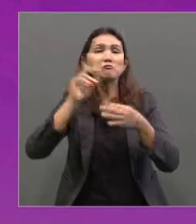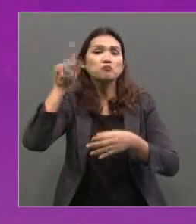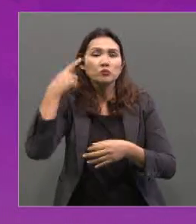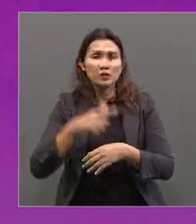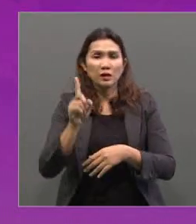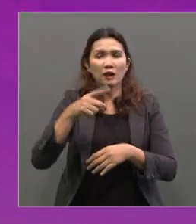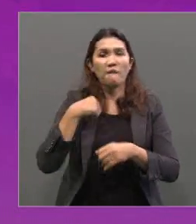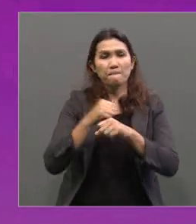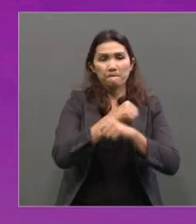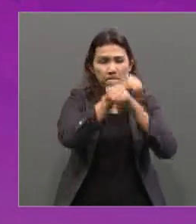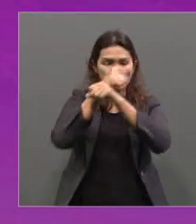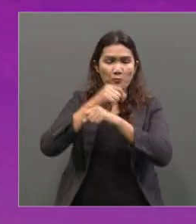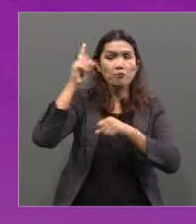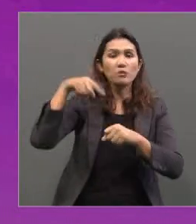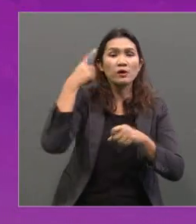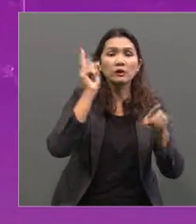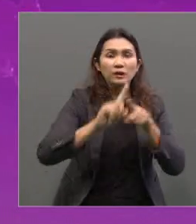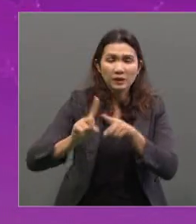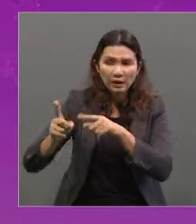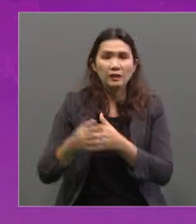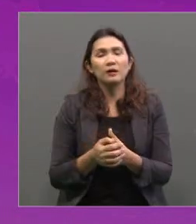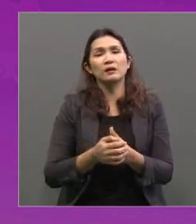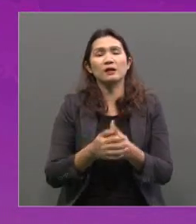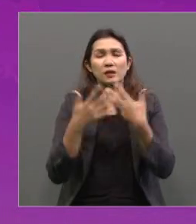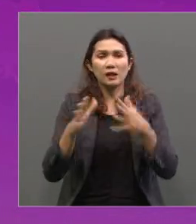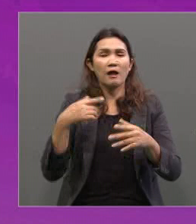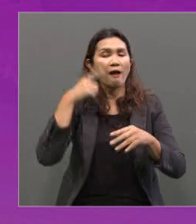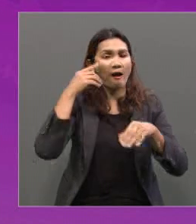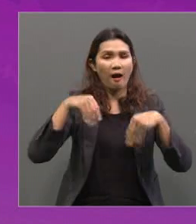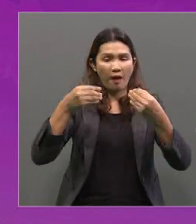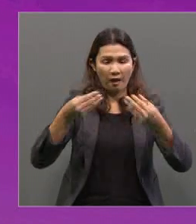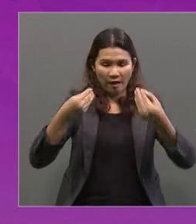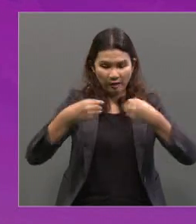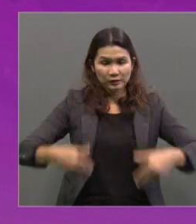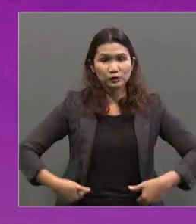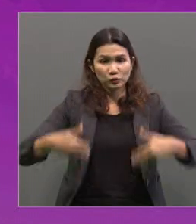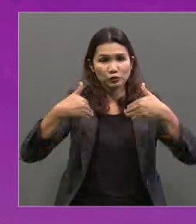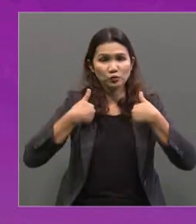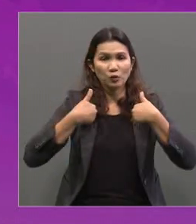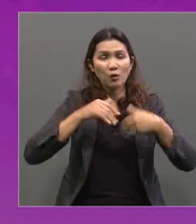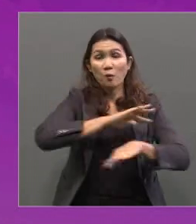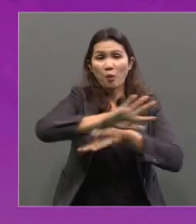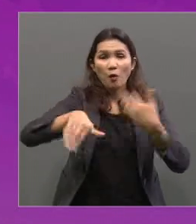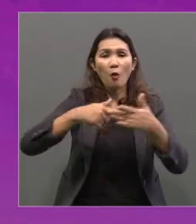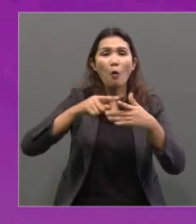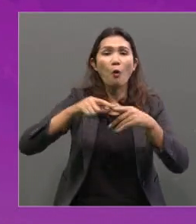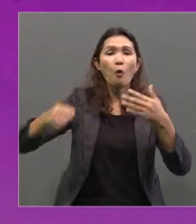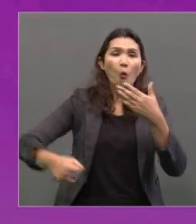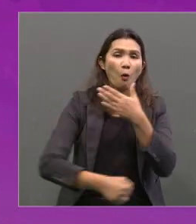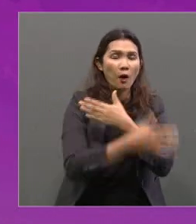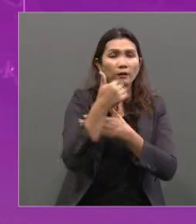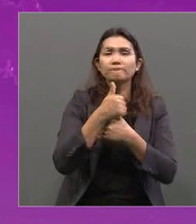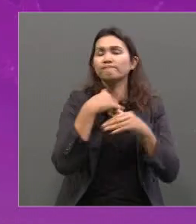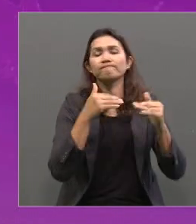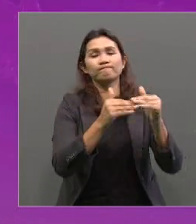การปกป้องดูแลสตรีจากภัยต่างๆรวมไปถึงการสร้างคุณภาพชีวิตให้ทุกคนเข้าถึงโอกาสต่างๆได้อ